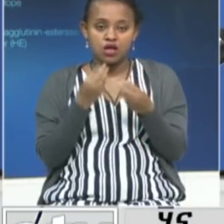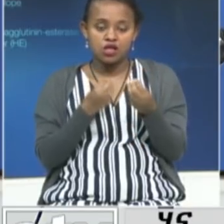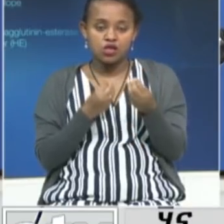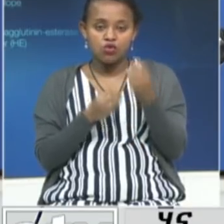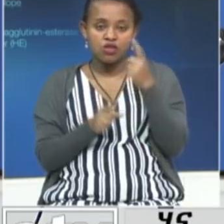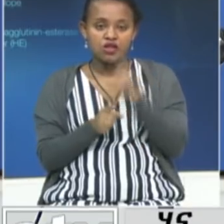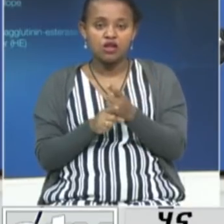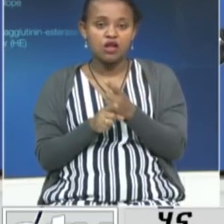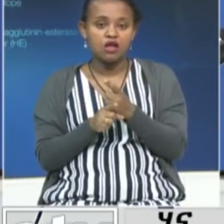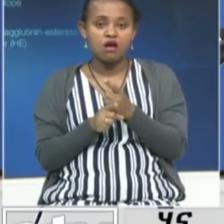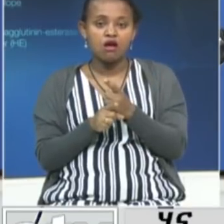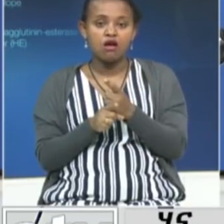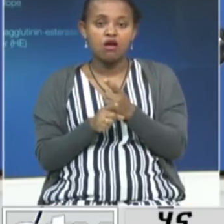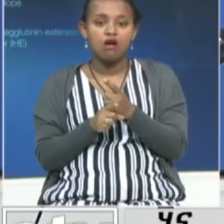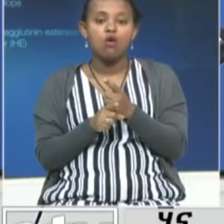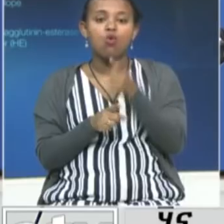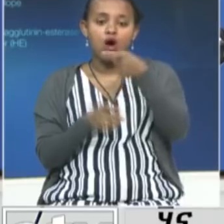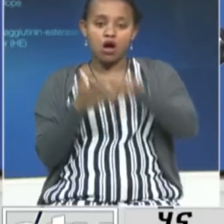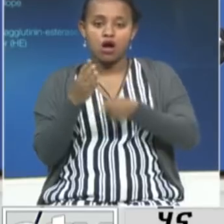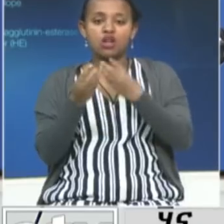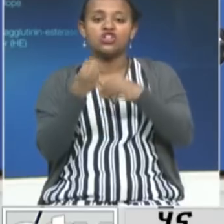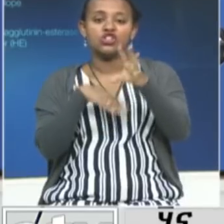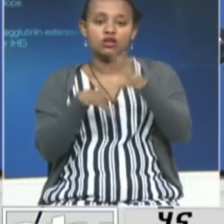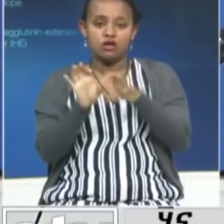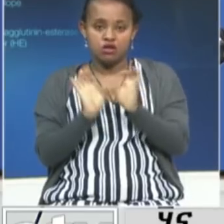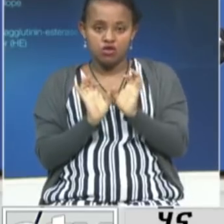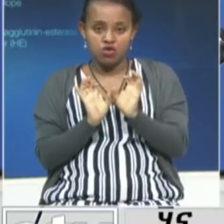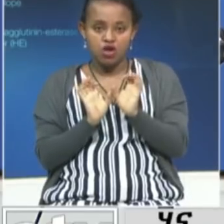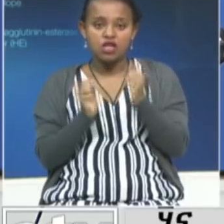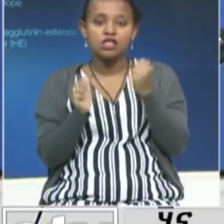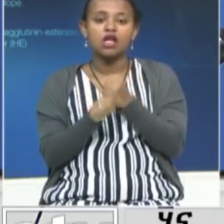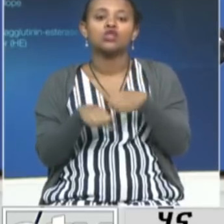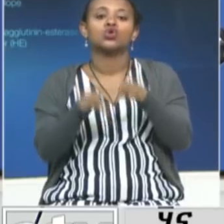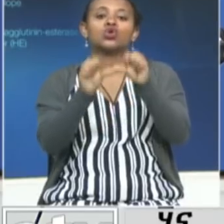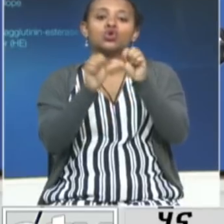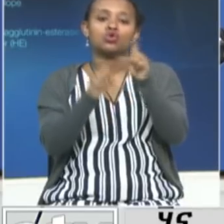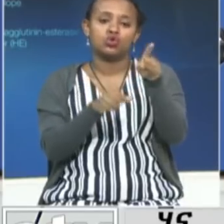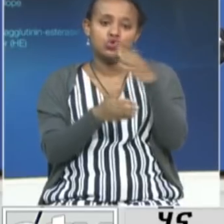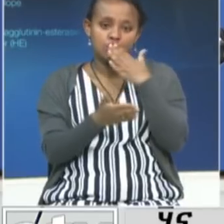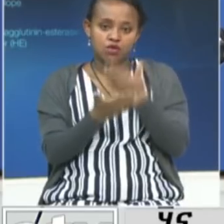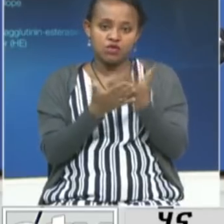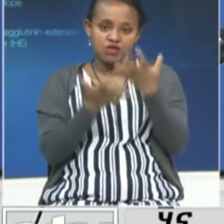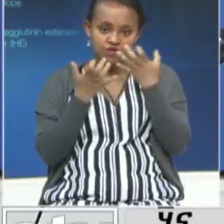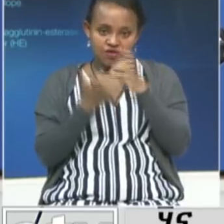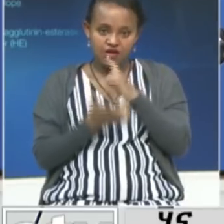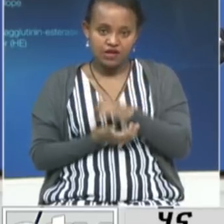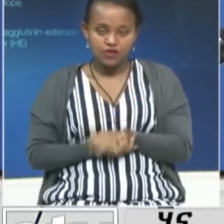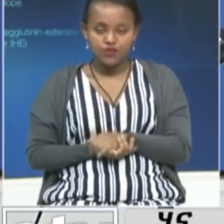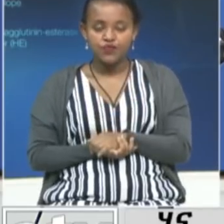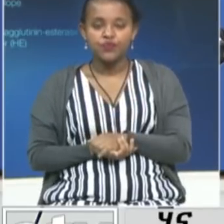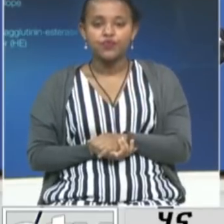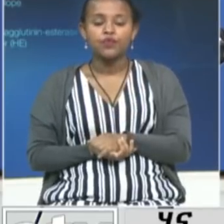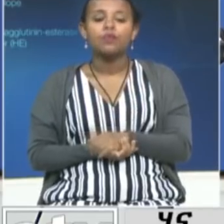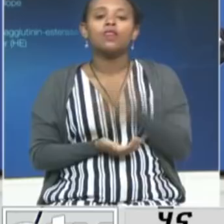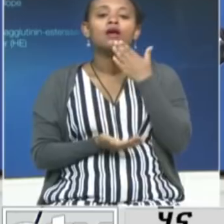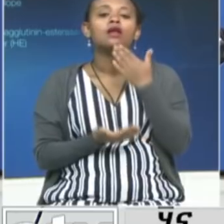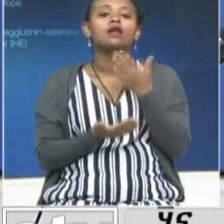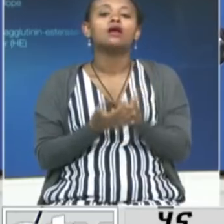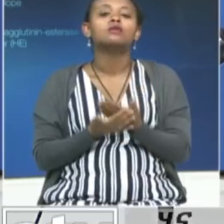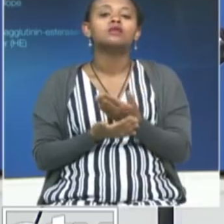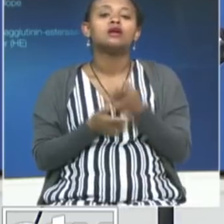በትክክለኛ ዋጋ እንዲሸጡ አድርገዋል። ስራቸው እንዲቀጥሉበት እነሱንም ለማመስገን ፈልጌ ነው። እሺ